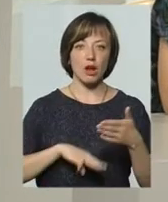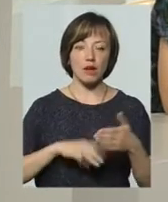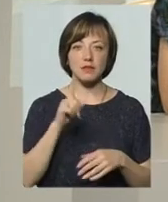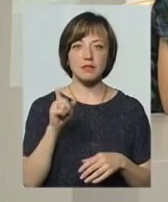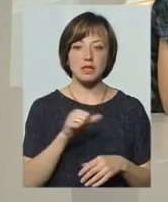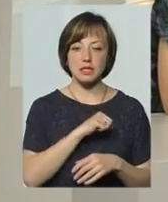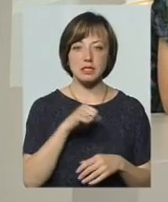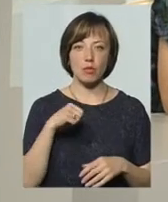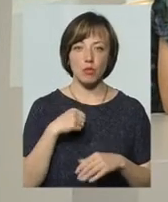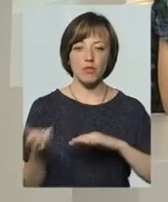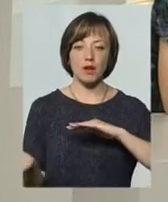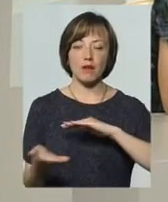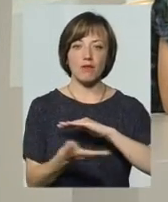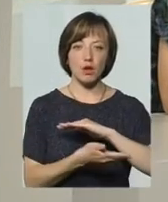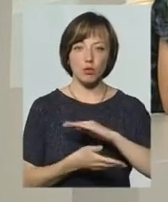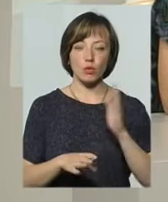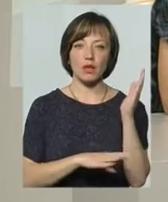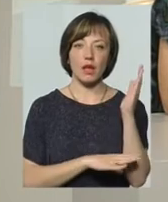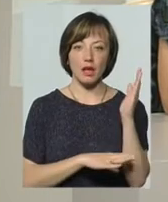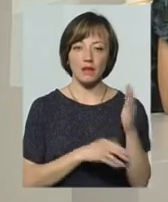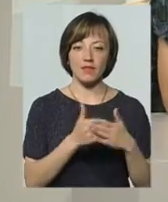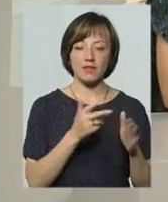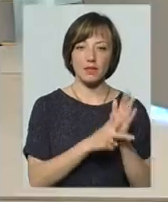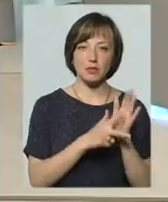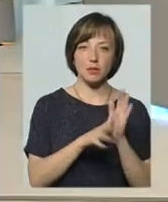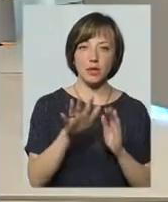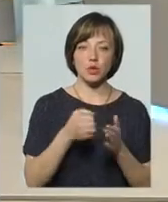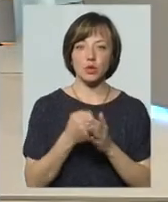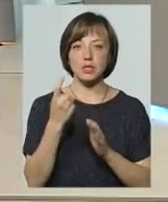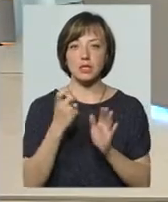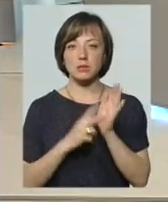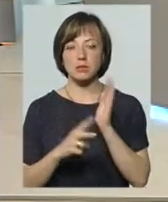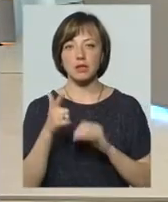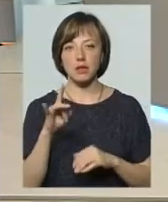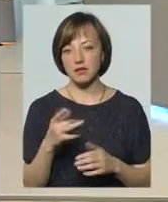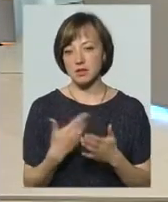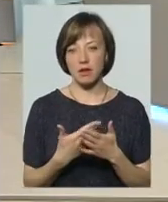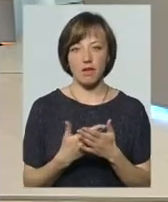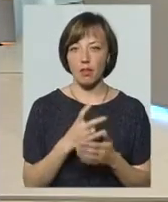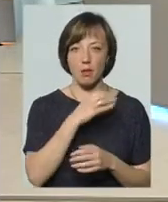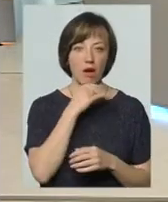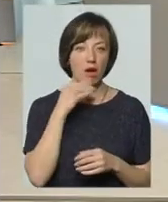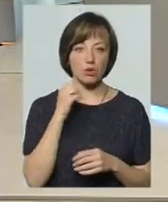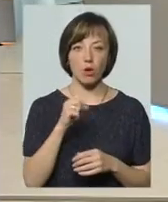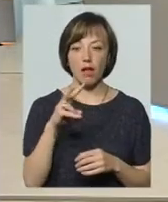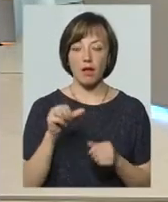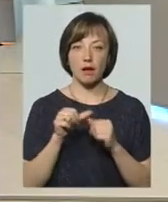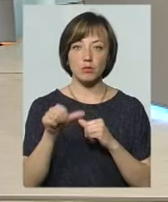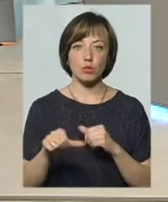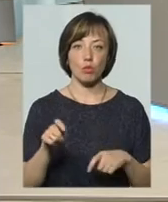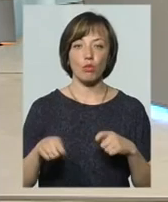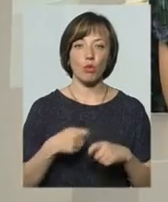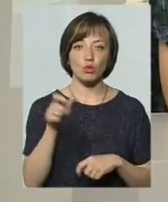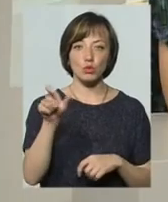за самовільну вирубку дерева від 85 до 170 гривень. Здавалося б, небагато, але, крім того,